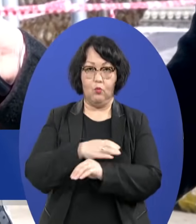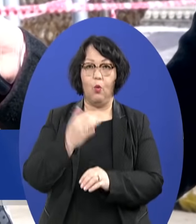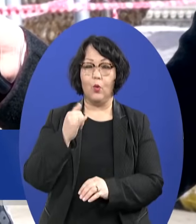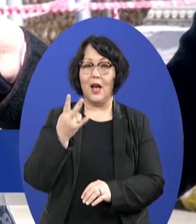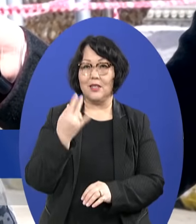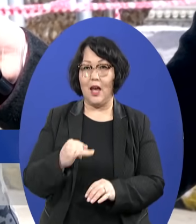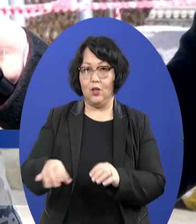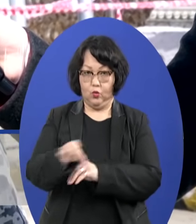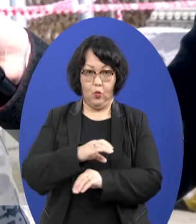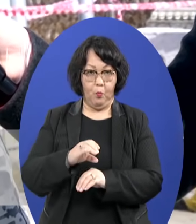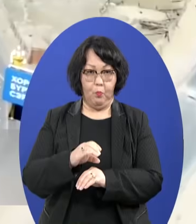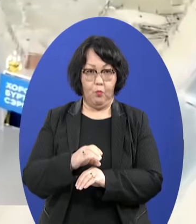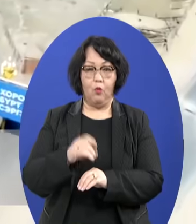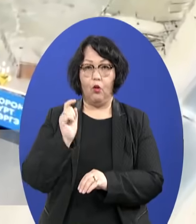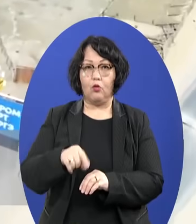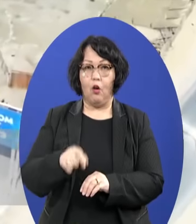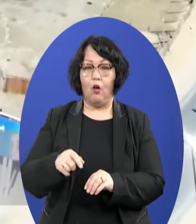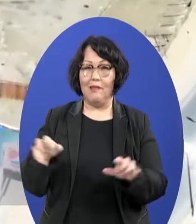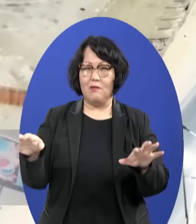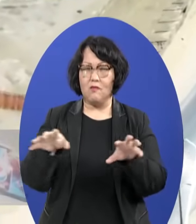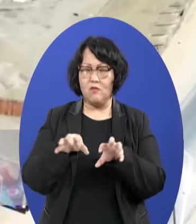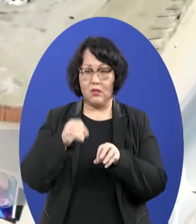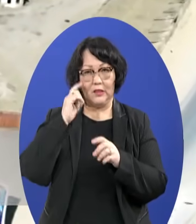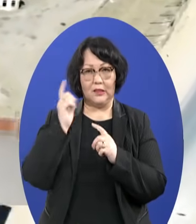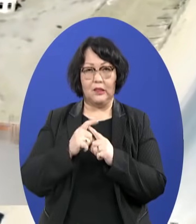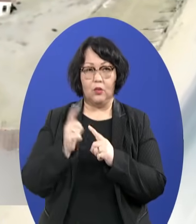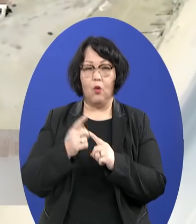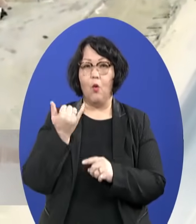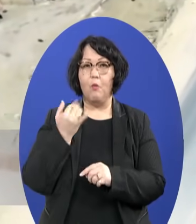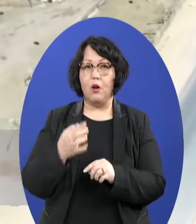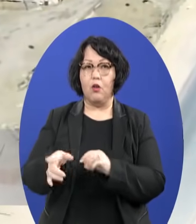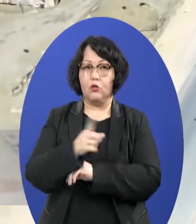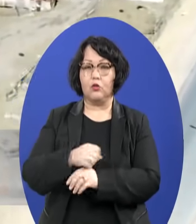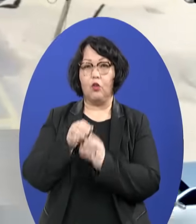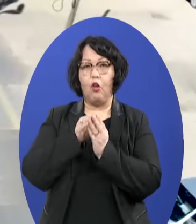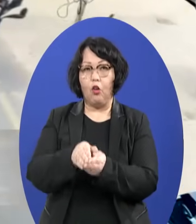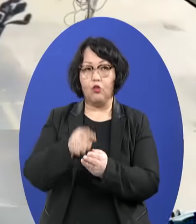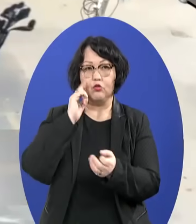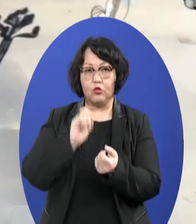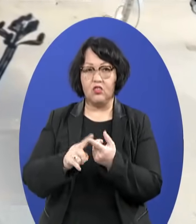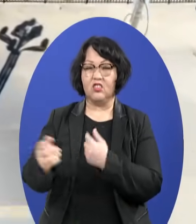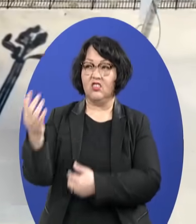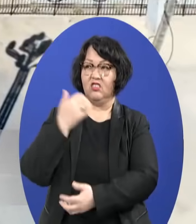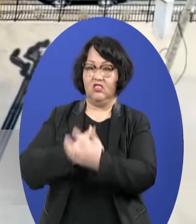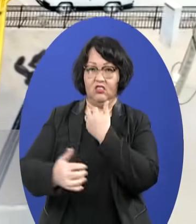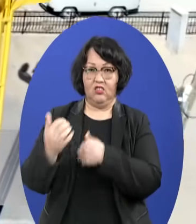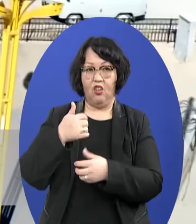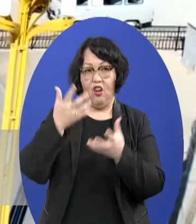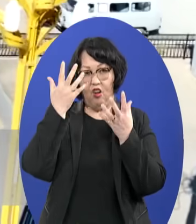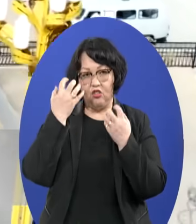голомтууд одоохондоо бол хомж авч чадаагүй байна. Ихэнх нь одоо Улаанбаатар хотоос буйны ажиллаар ирсэн хүмүүс ингээд яг олон